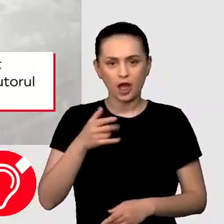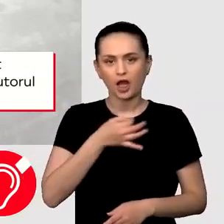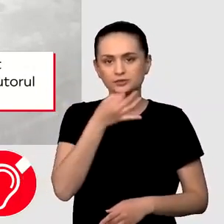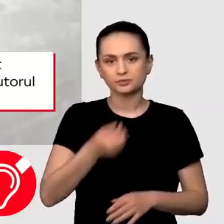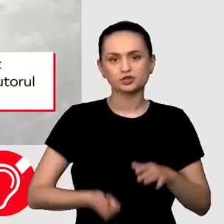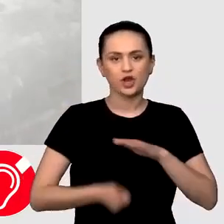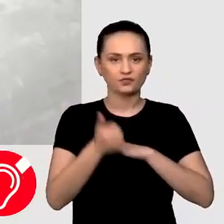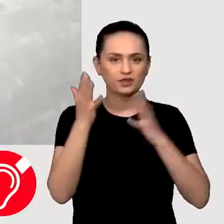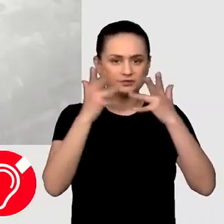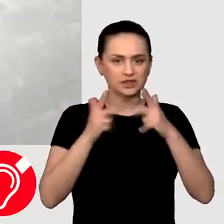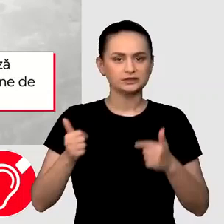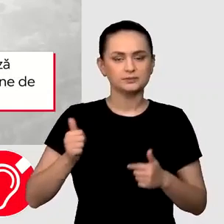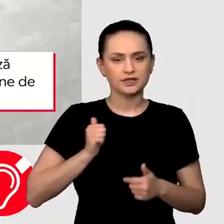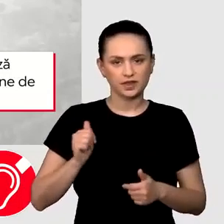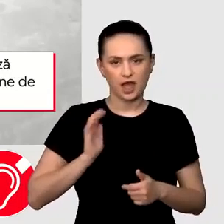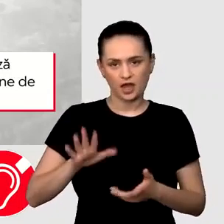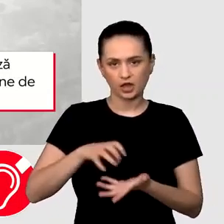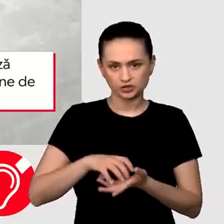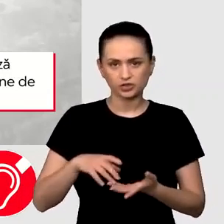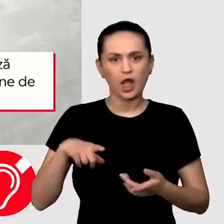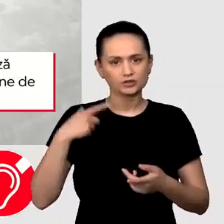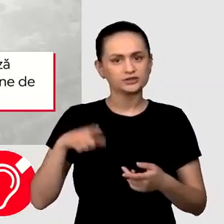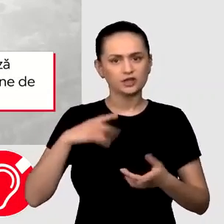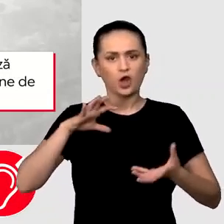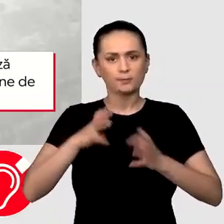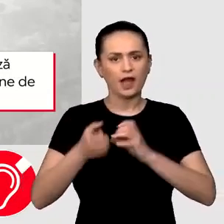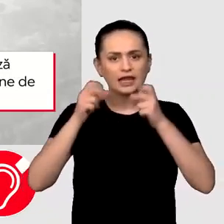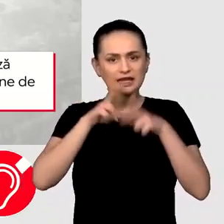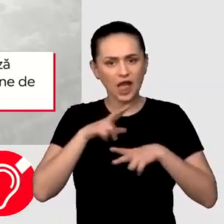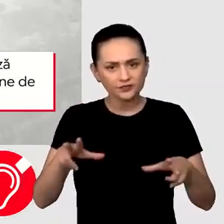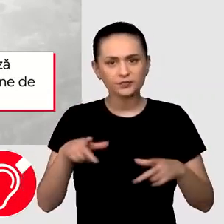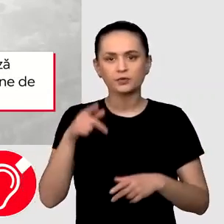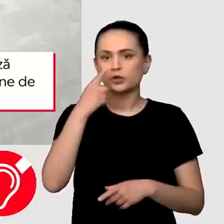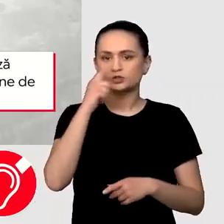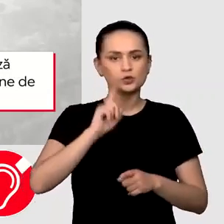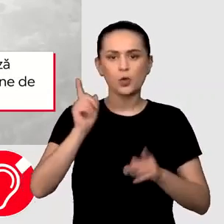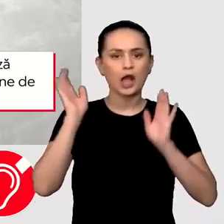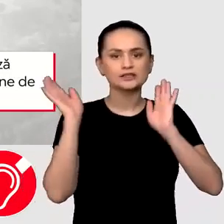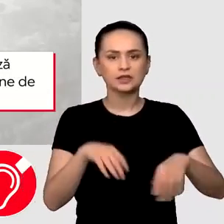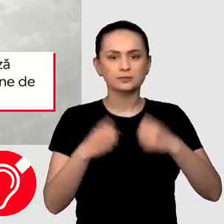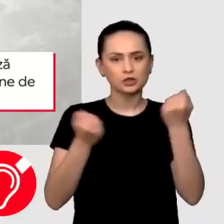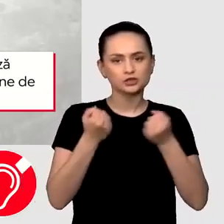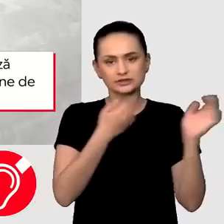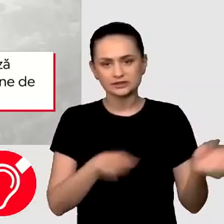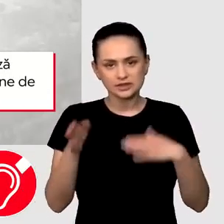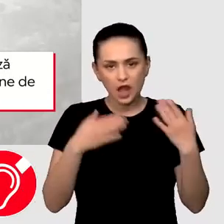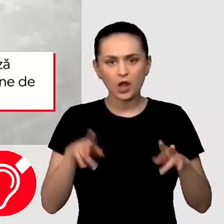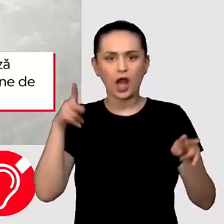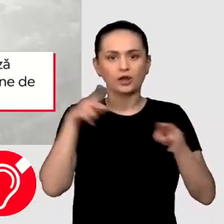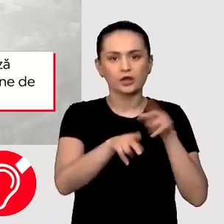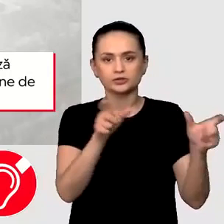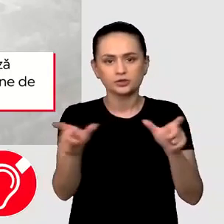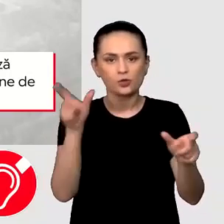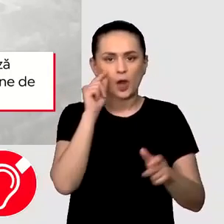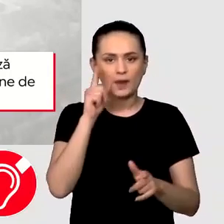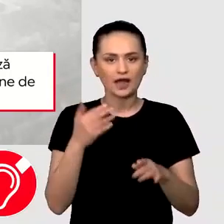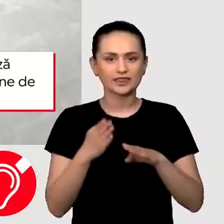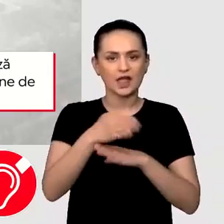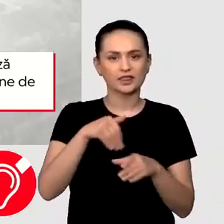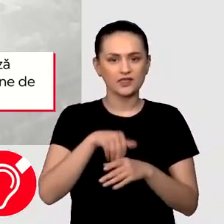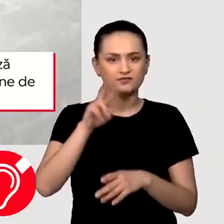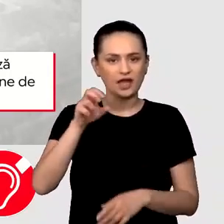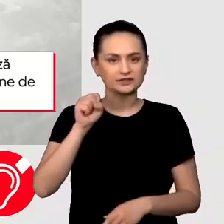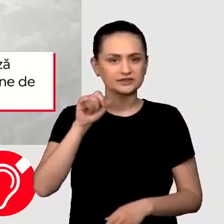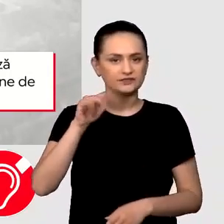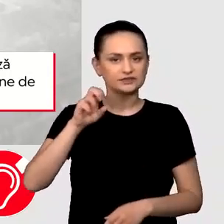administrației militare a regiunii. Au existat complicații grave, rușii nu au lăsat mașinile să treacă, au reținut oameni la intrarea în Vasilivca